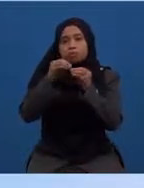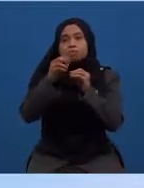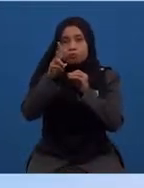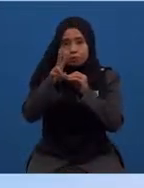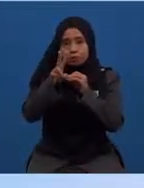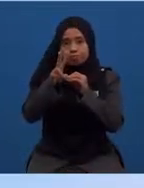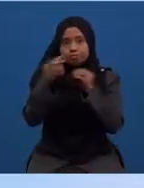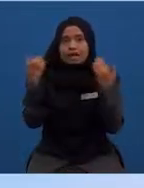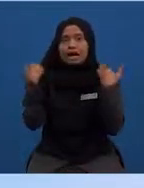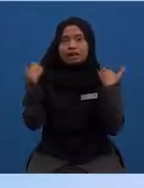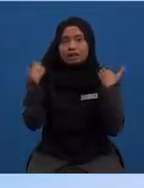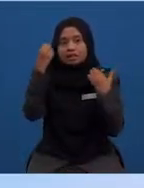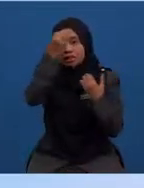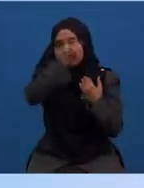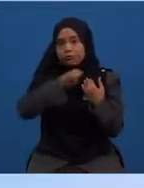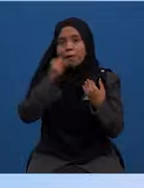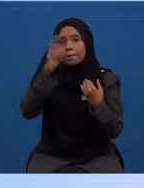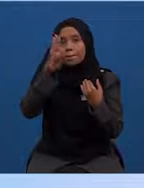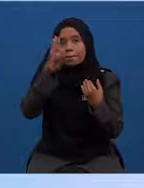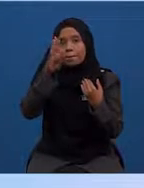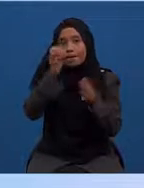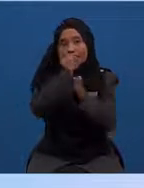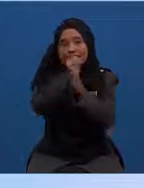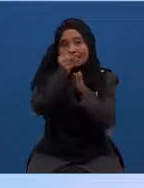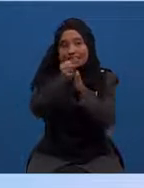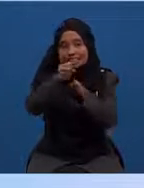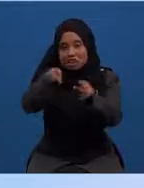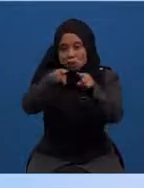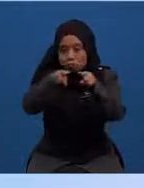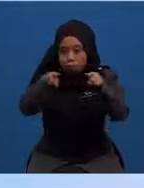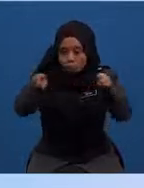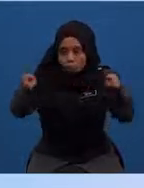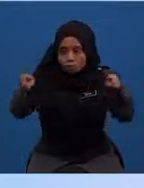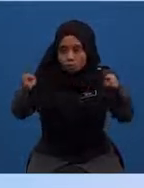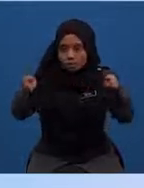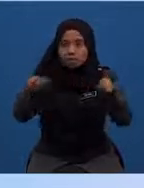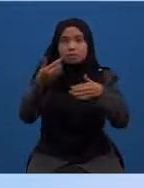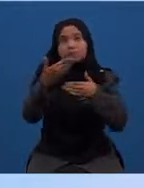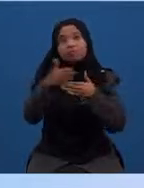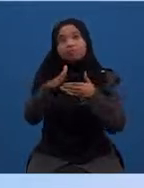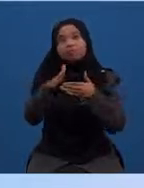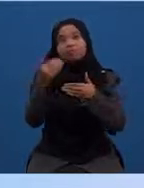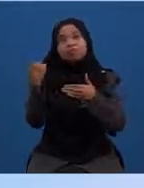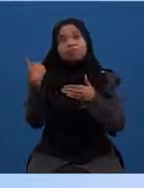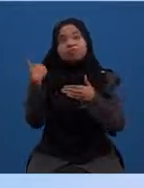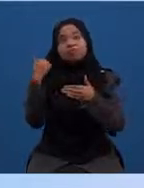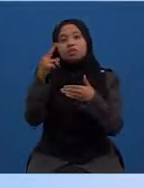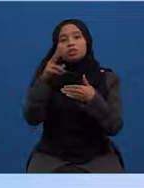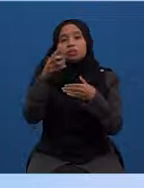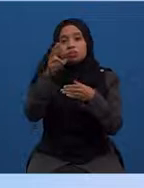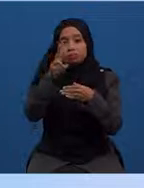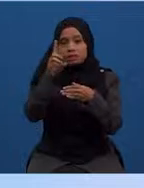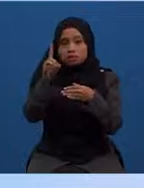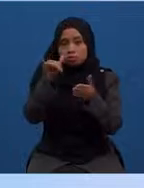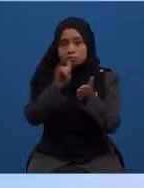ini mempunyai empat bilangan sisi lurus. Kemudian, bentuk dua dimensi